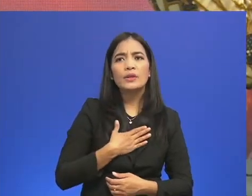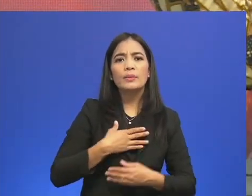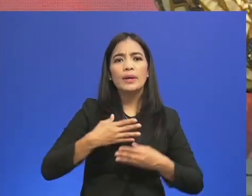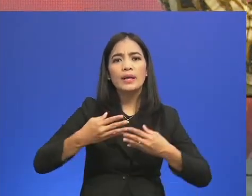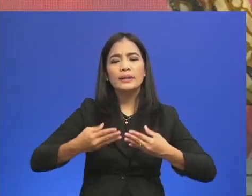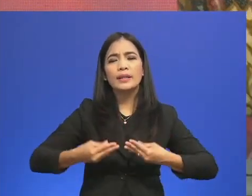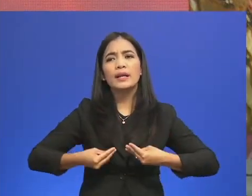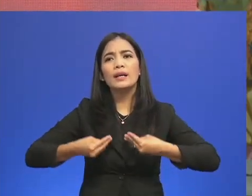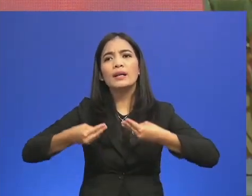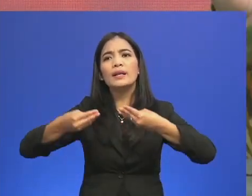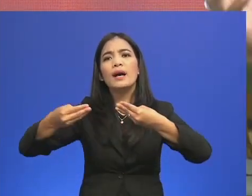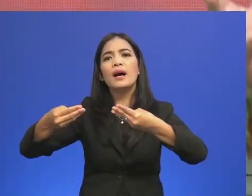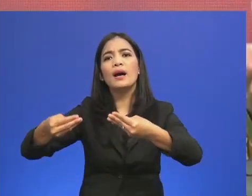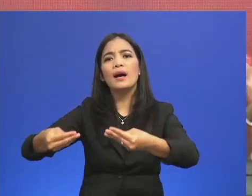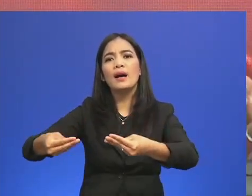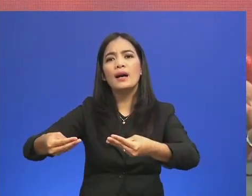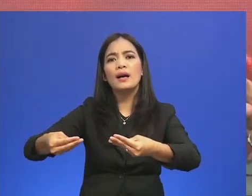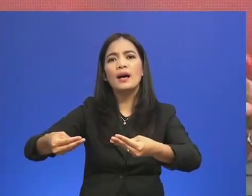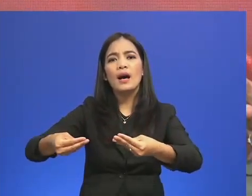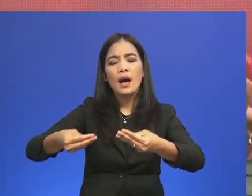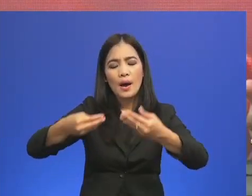Aku bersedia